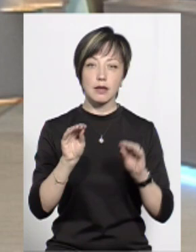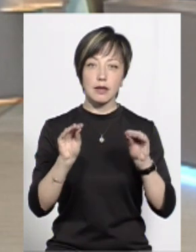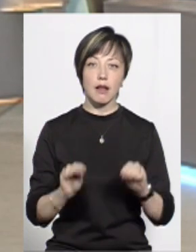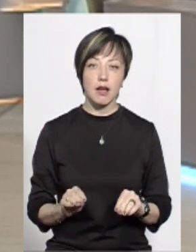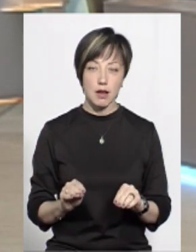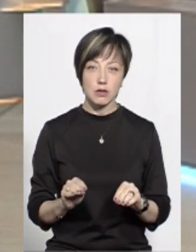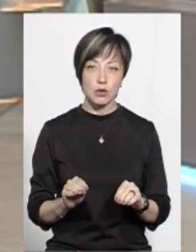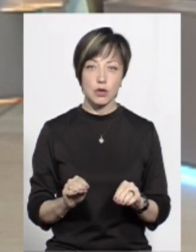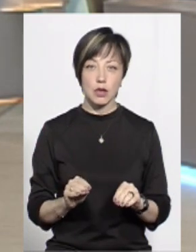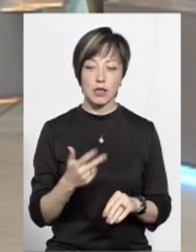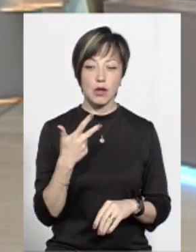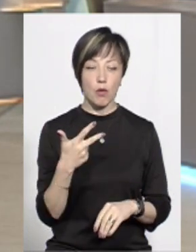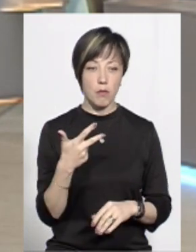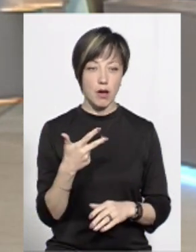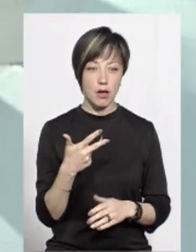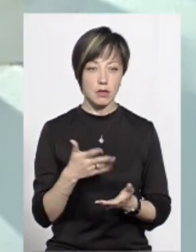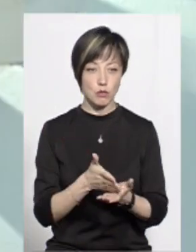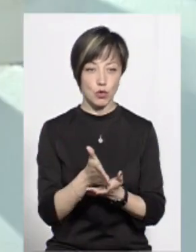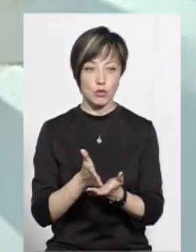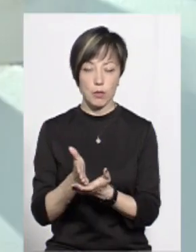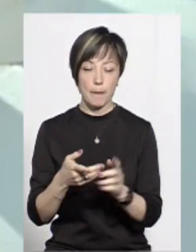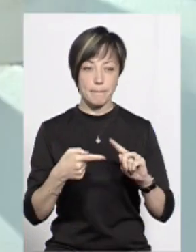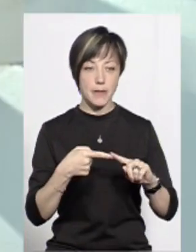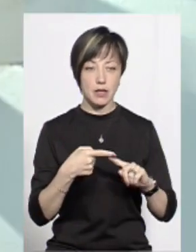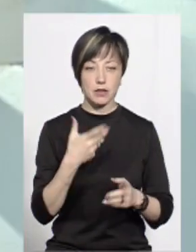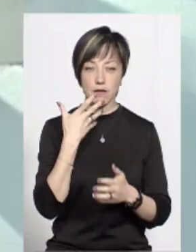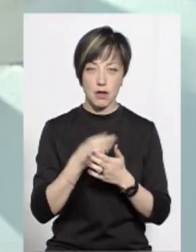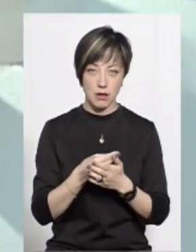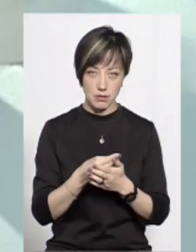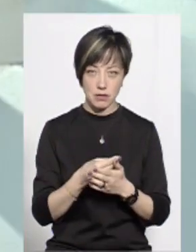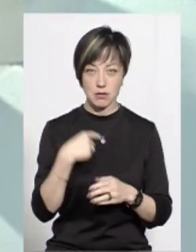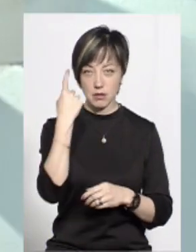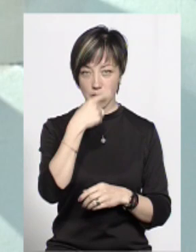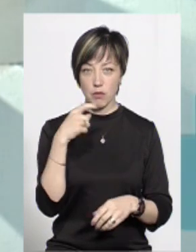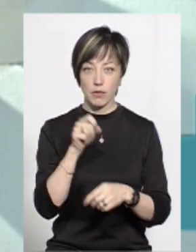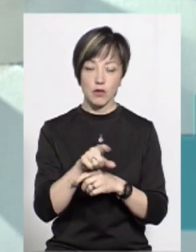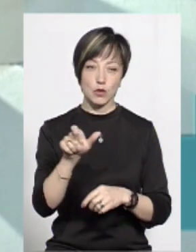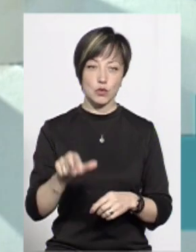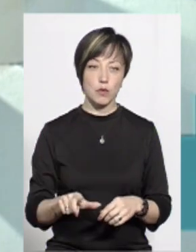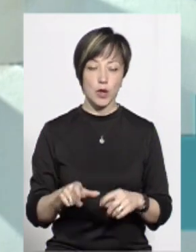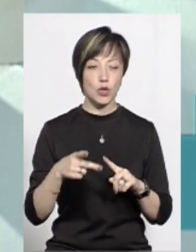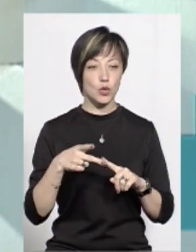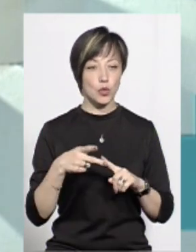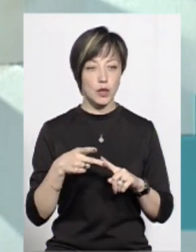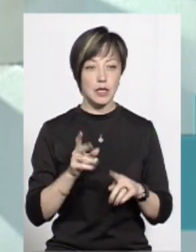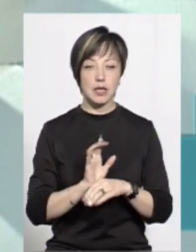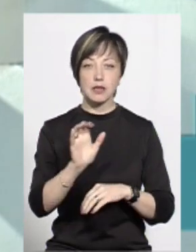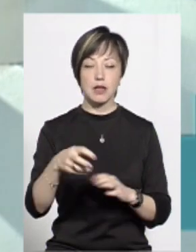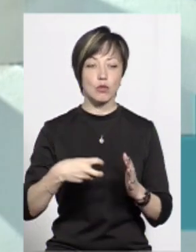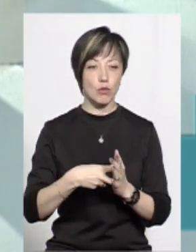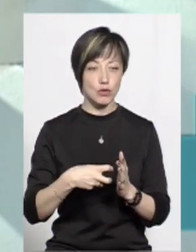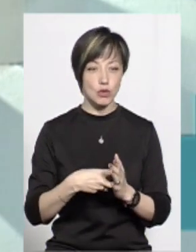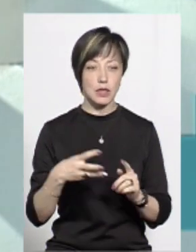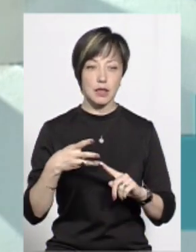декларацію трьома способами. Перший – це власноруч, або якщо є уповноважена особа. Другий – це надіслати